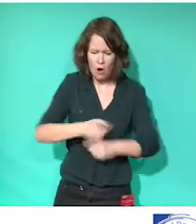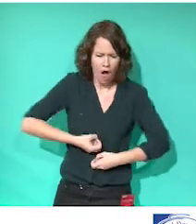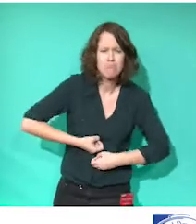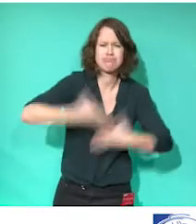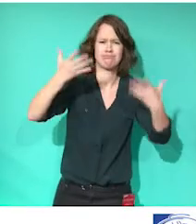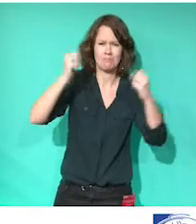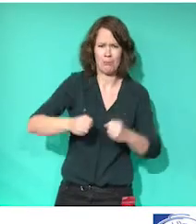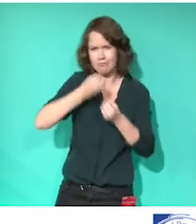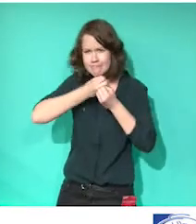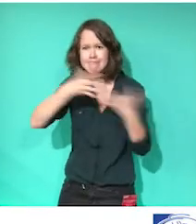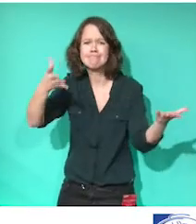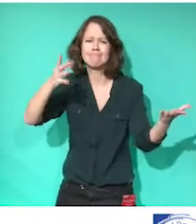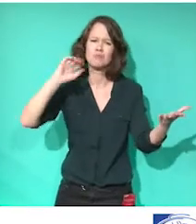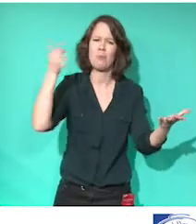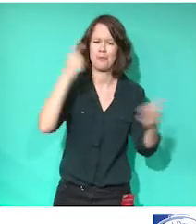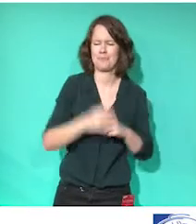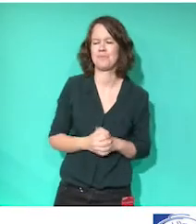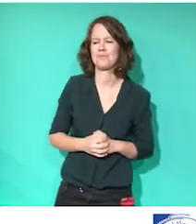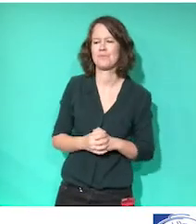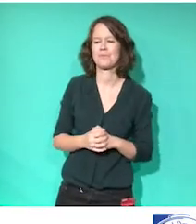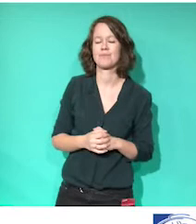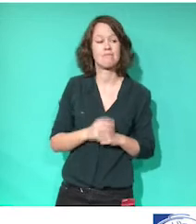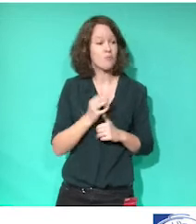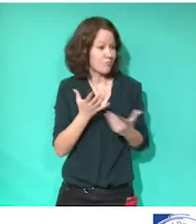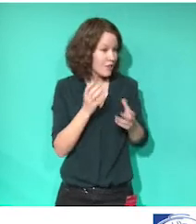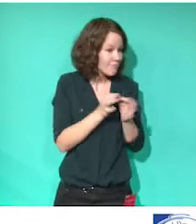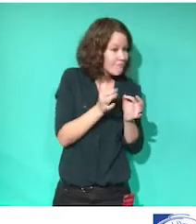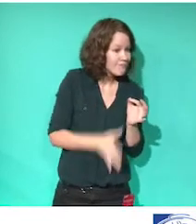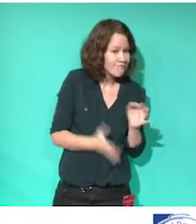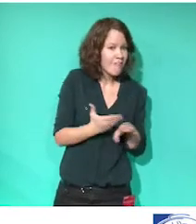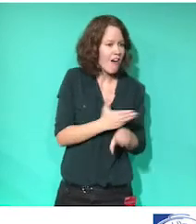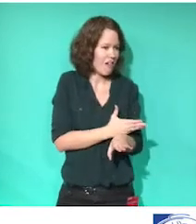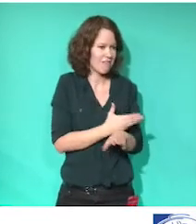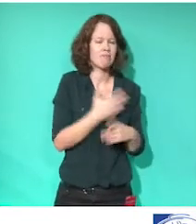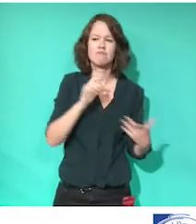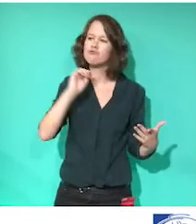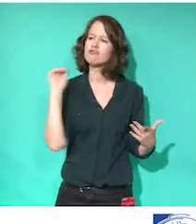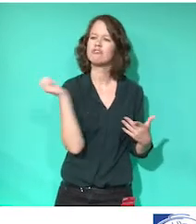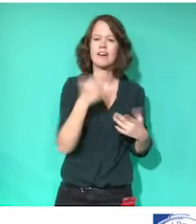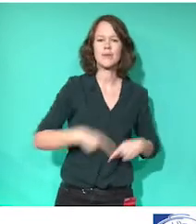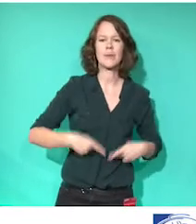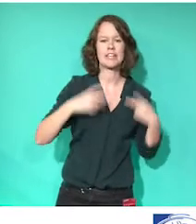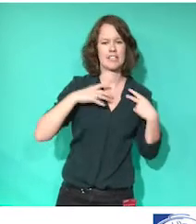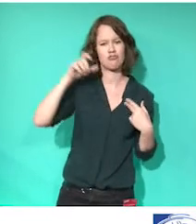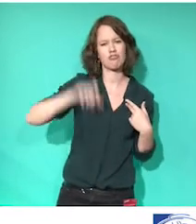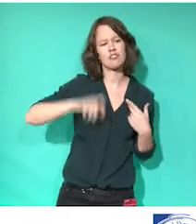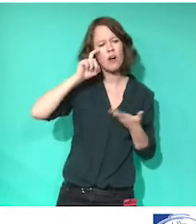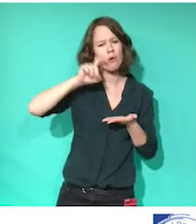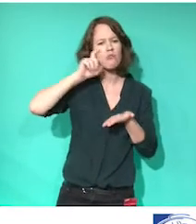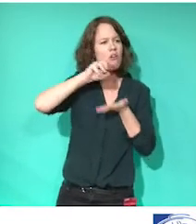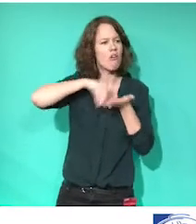Alors peut-être avant de conclure, juste dire que donc il y avait quand même des rapporteurs dans les différents ateliers du